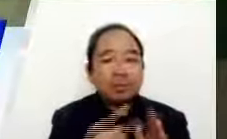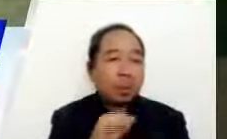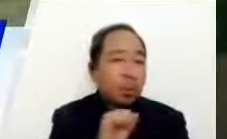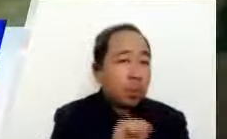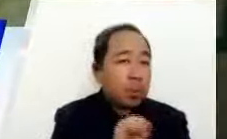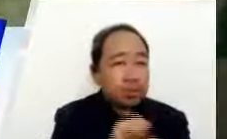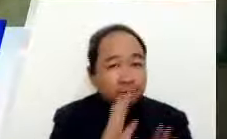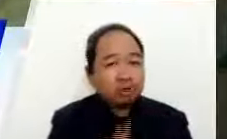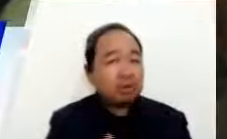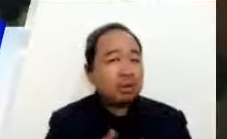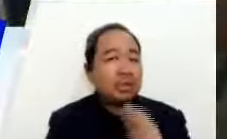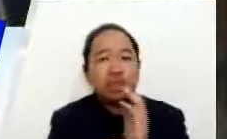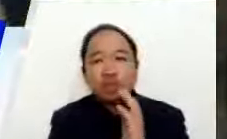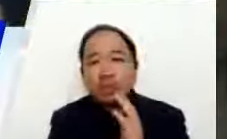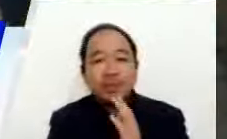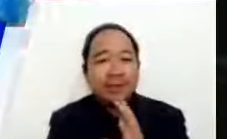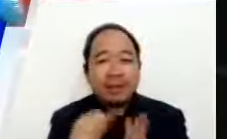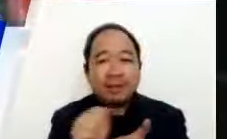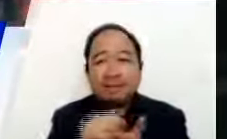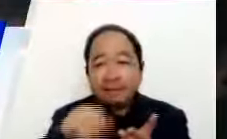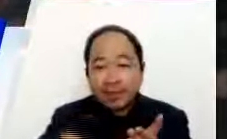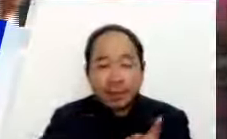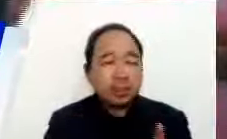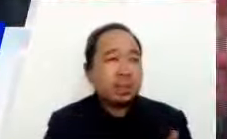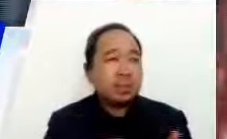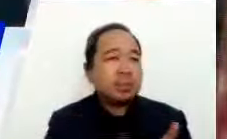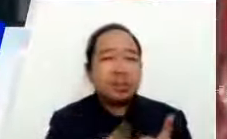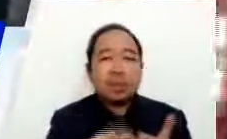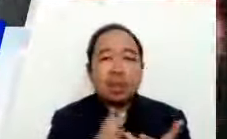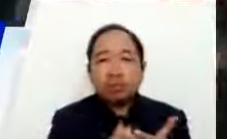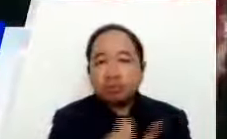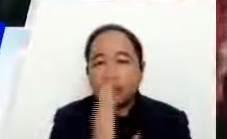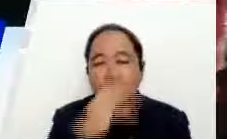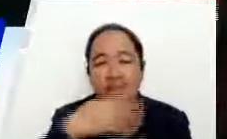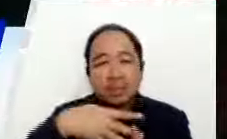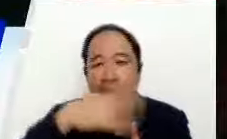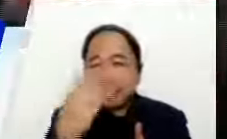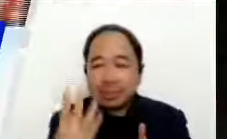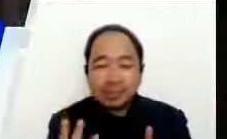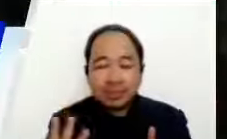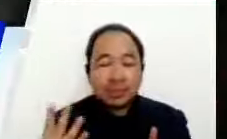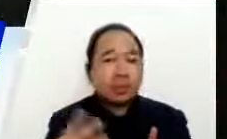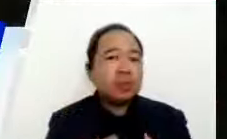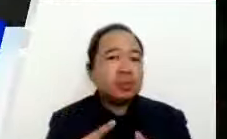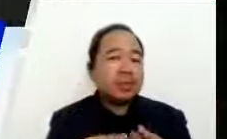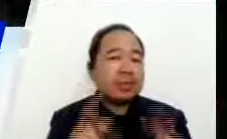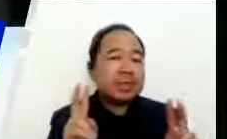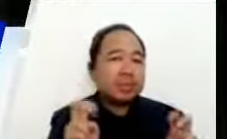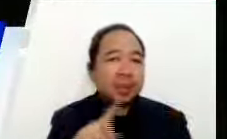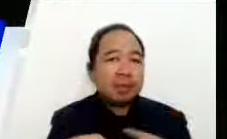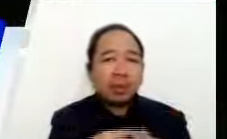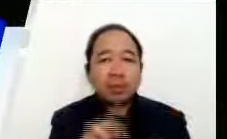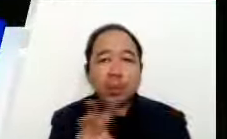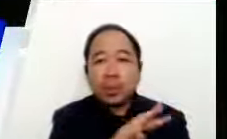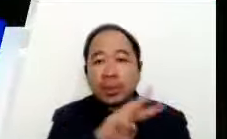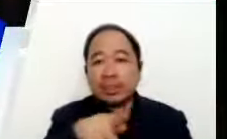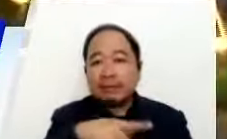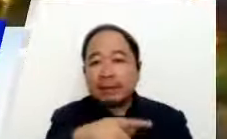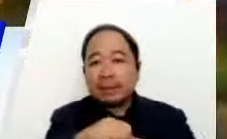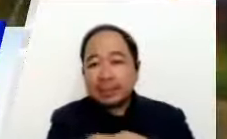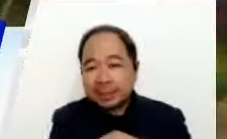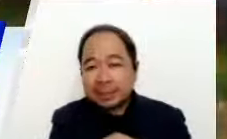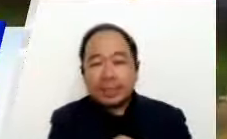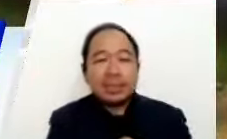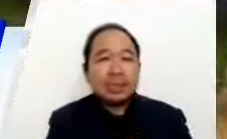face out, mga karapatan ng LGBTQ+, hanggang sa issue ng West Philippine Sea at gulo sa